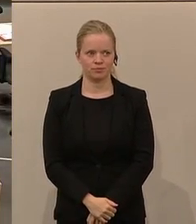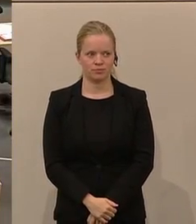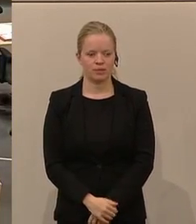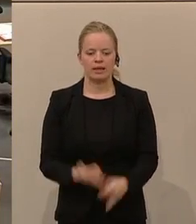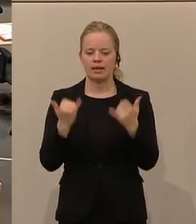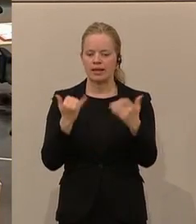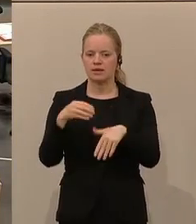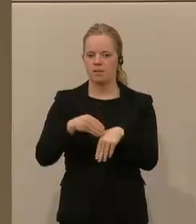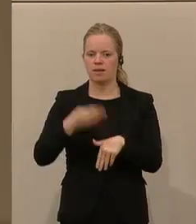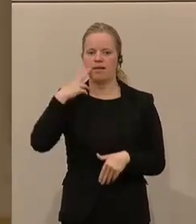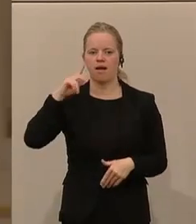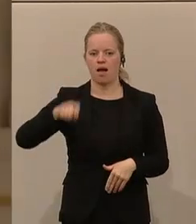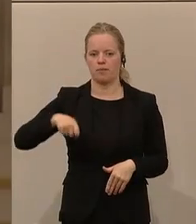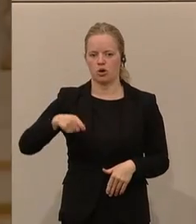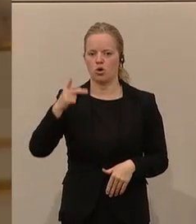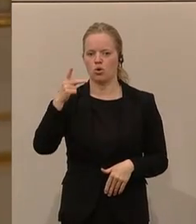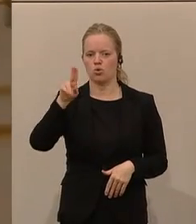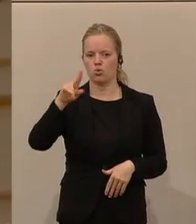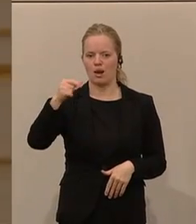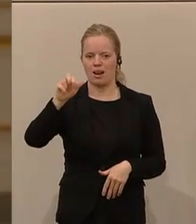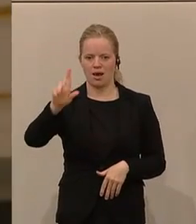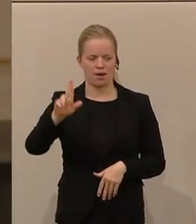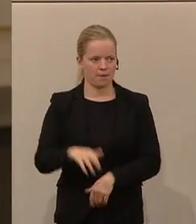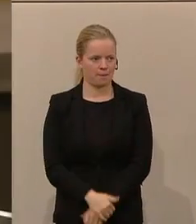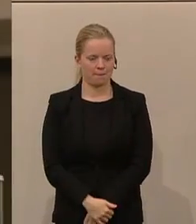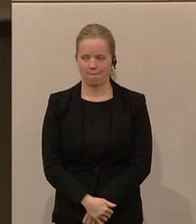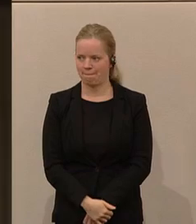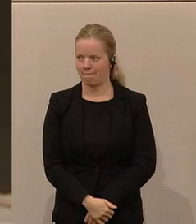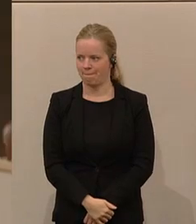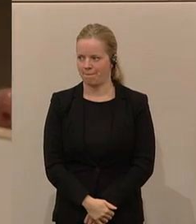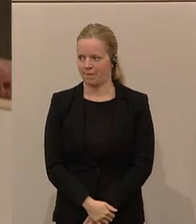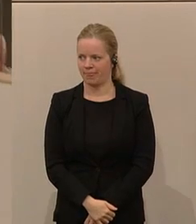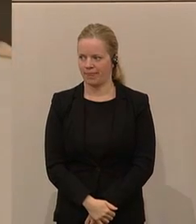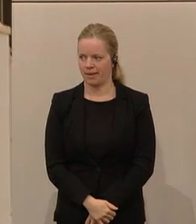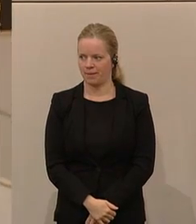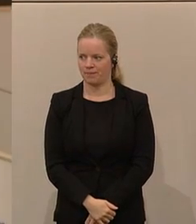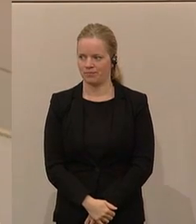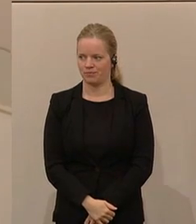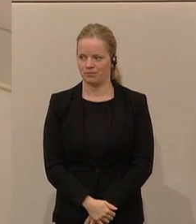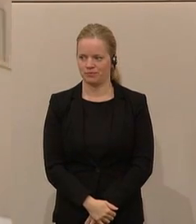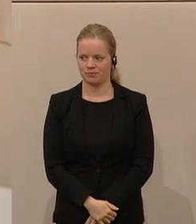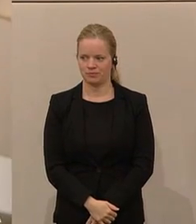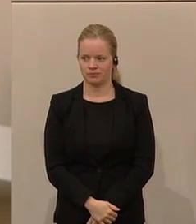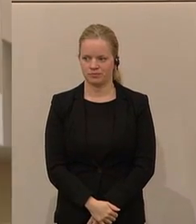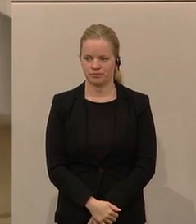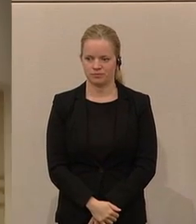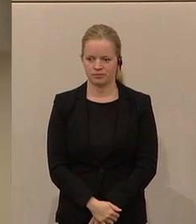Zu Wort gemeldet. Irmgard Griss von den NEOS verweist auf das Problem der zunehmenden Bodenversiegelung.